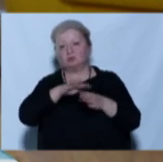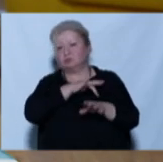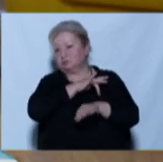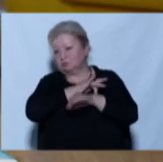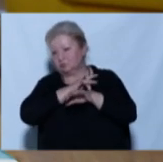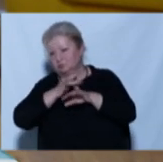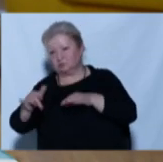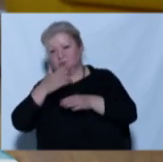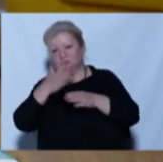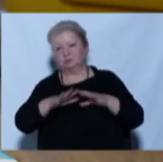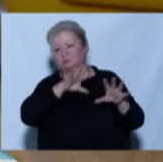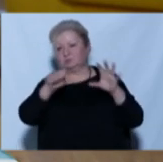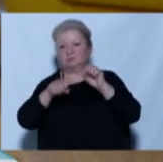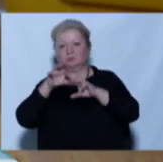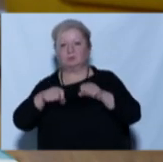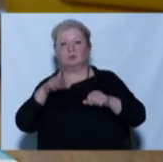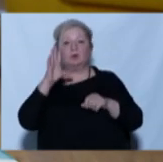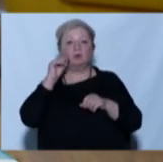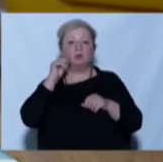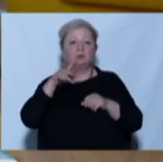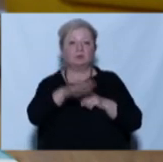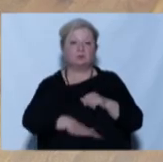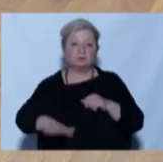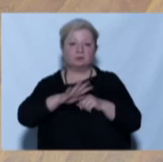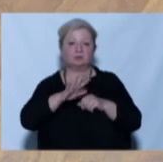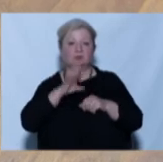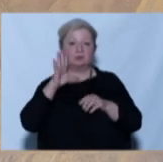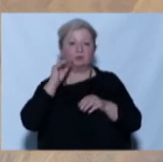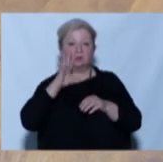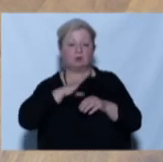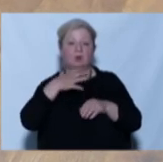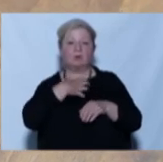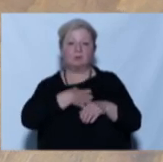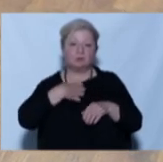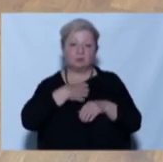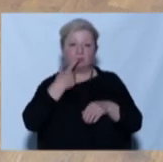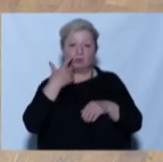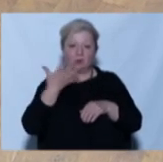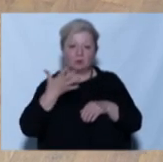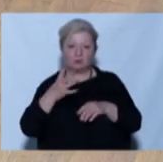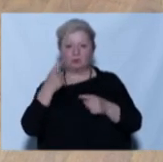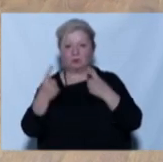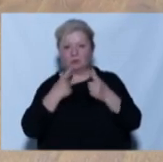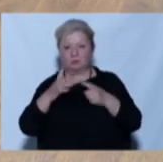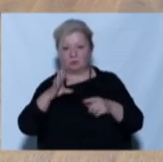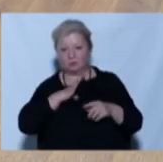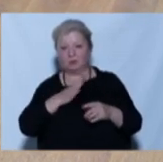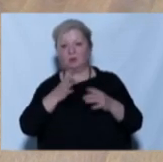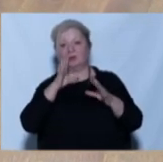კავკასია და ეს ტერიტორიები ოდესღაც მნიშვნელოვანი პოლიტიკური ერთეულები აღმოჩნდნენ სრულად